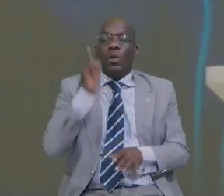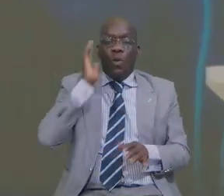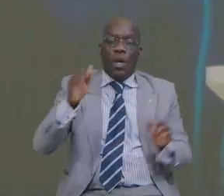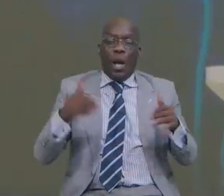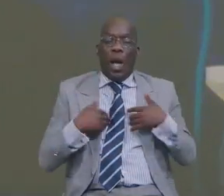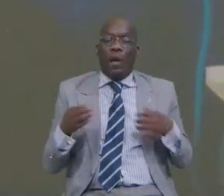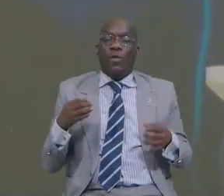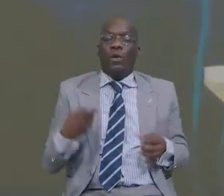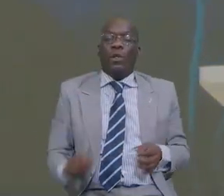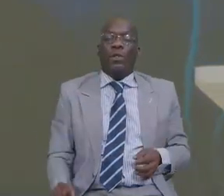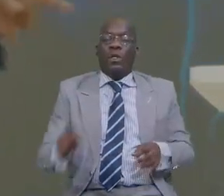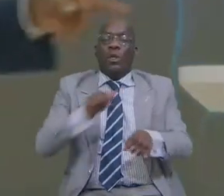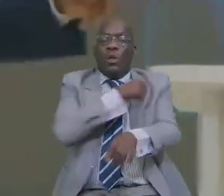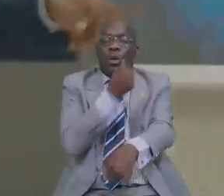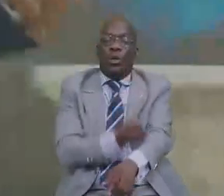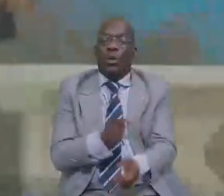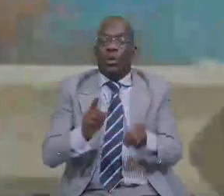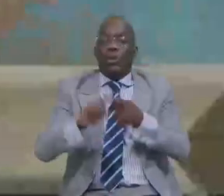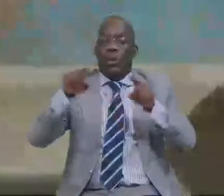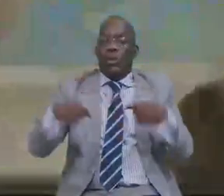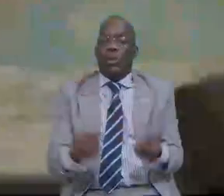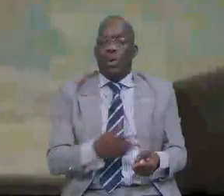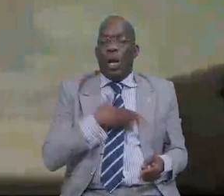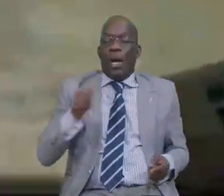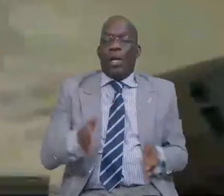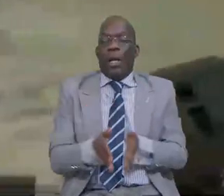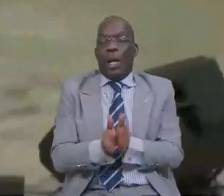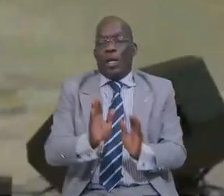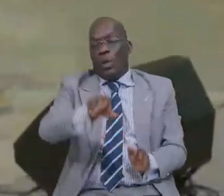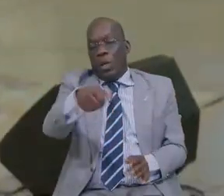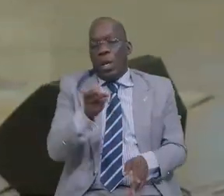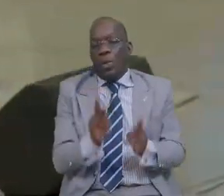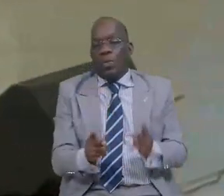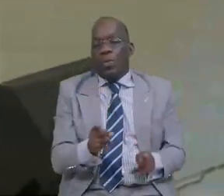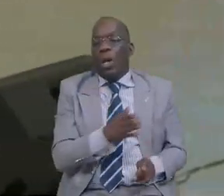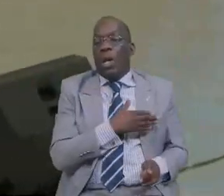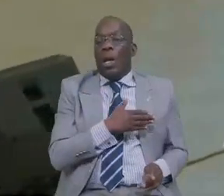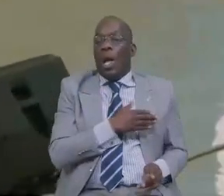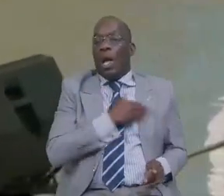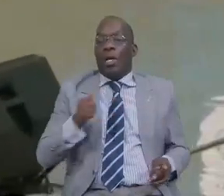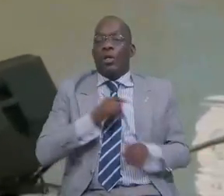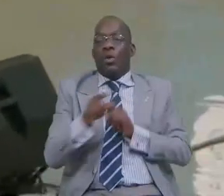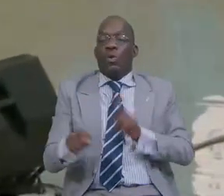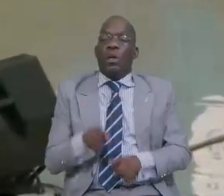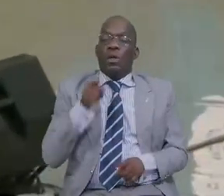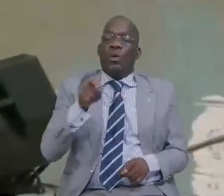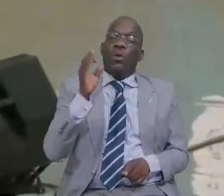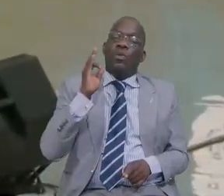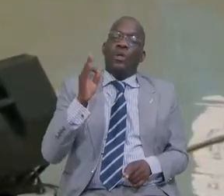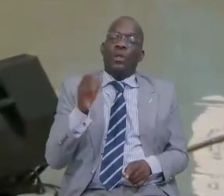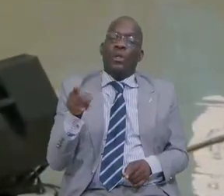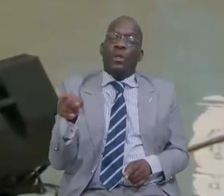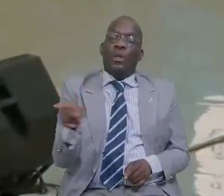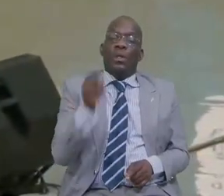tu auras l'autorité et la puissance d'aller et contraindre d'autres. Et quand tu prêches,